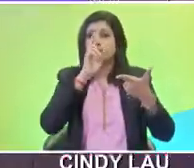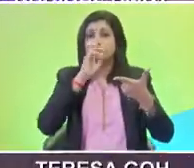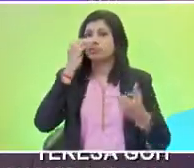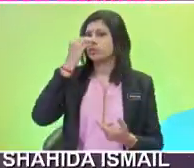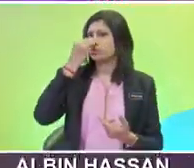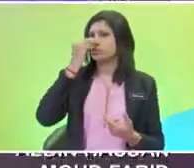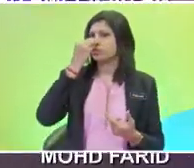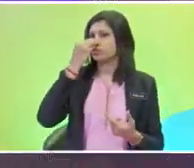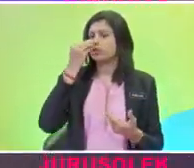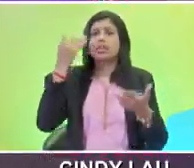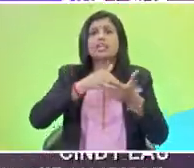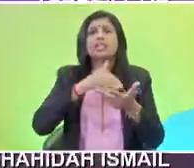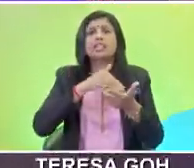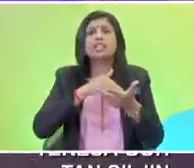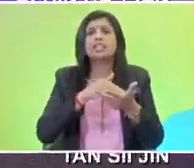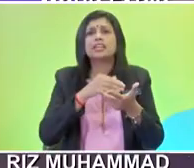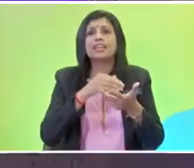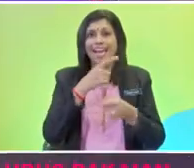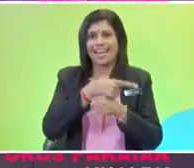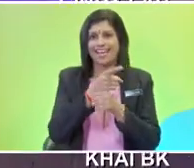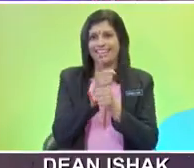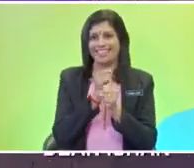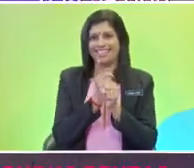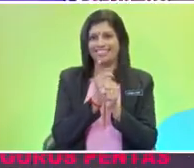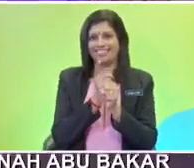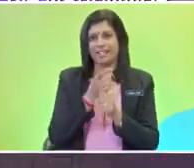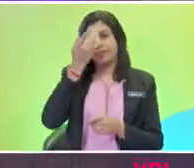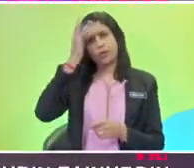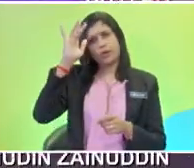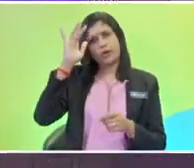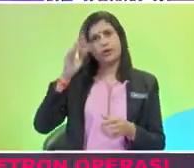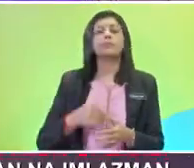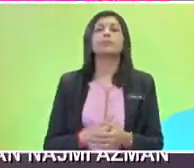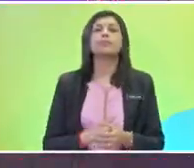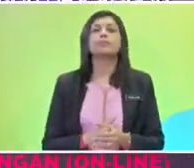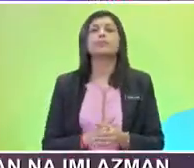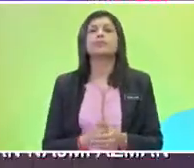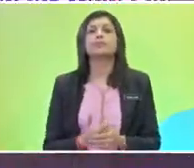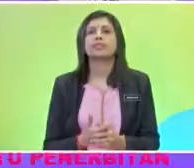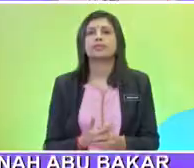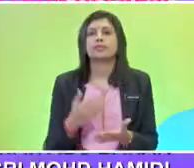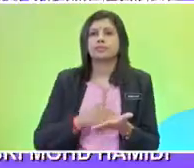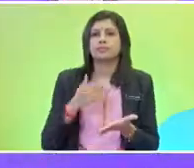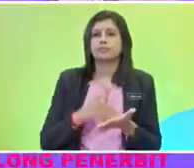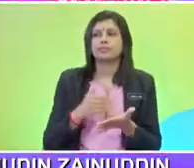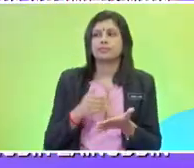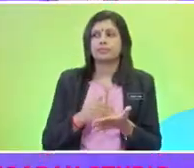strawberry. Betul lagi? Rambutan. Pandan. Lagi cikgu. Lagi.